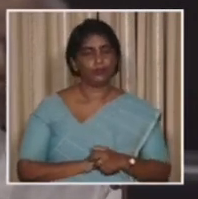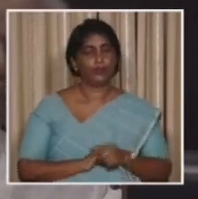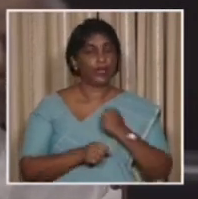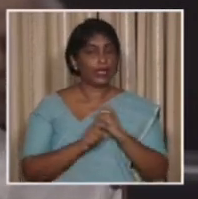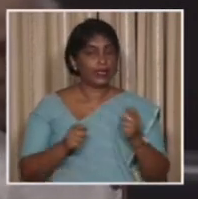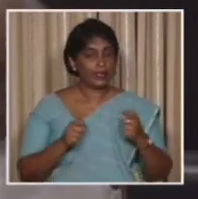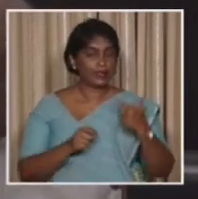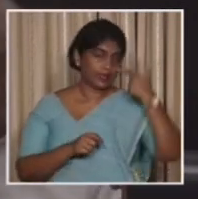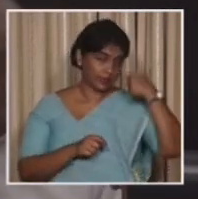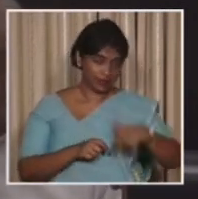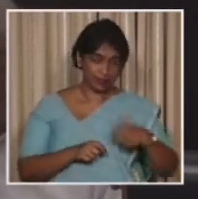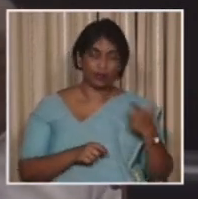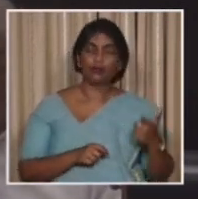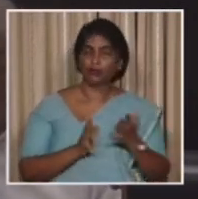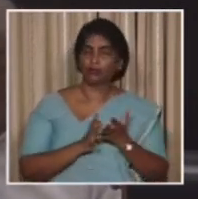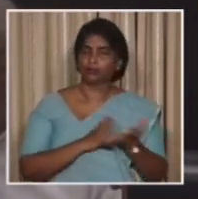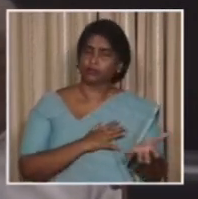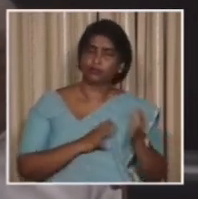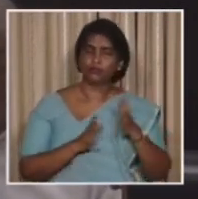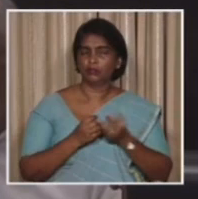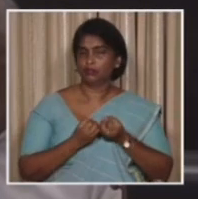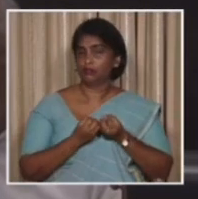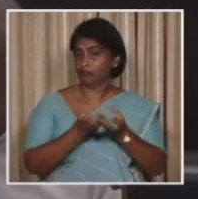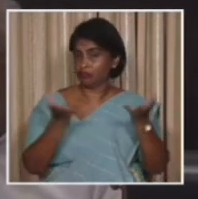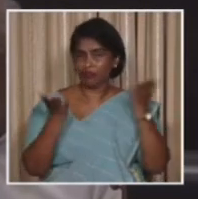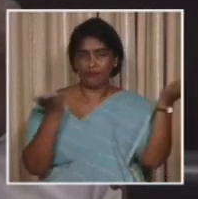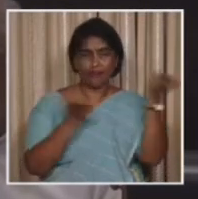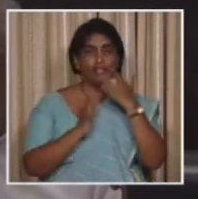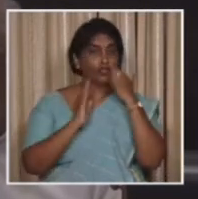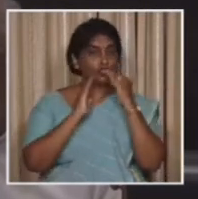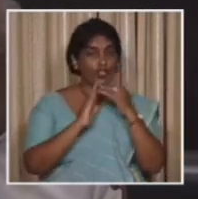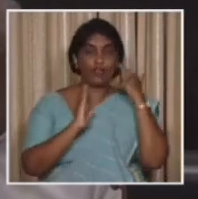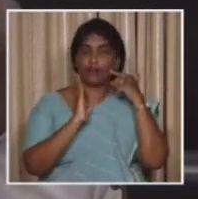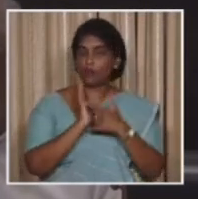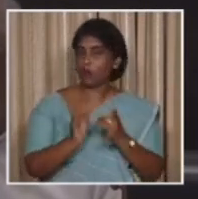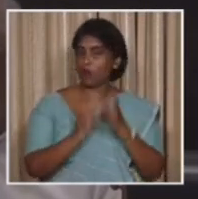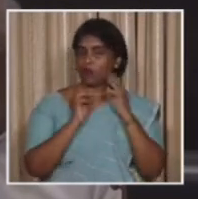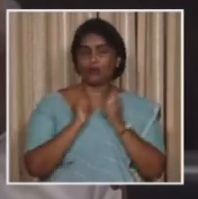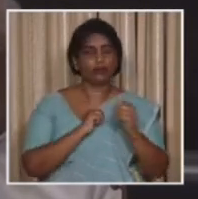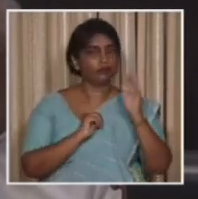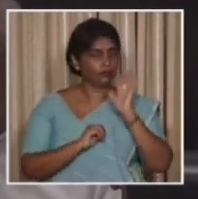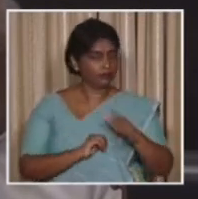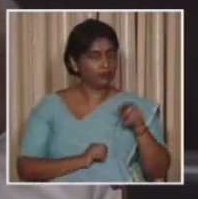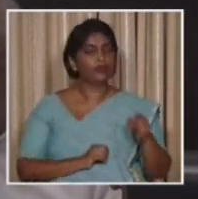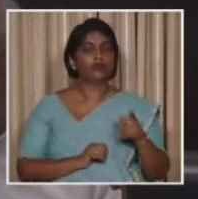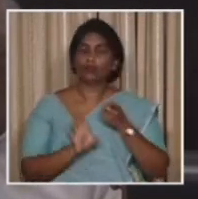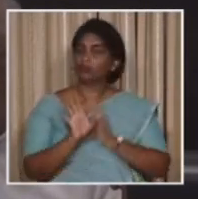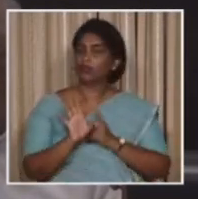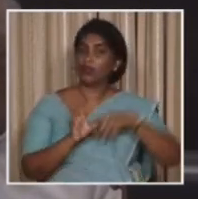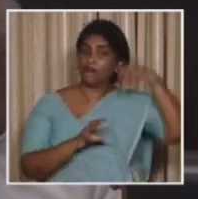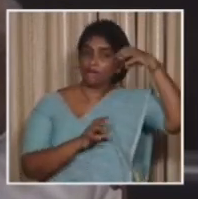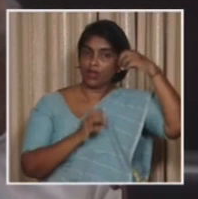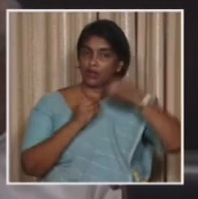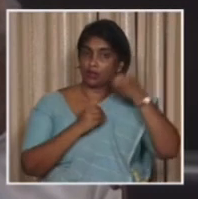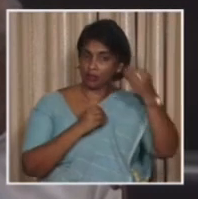ගෑස් හා කඳ තෙල් සුලභතාවය තහවුරු කිරීම, පාසල්ලා විභාග නිසිලෙස පවත්වාගෙන යාම, අඛණ්ඩ විදුලි